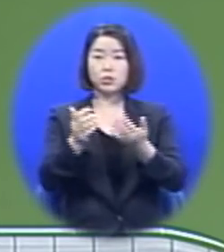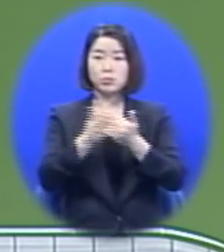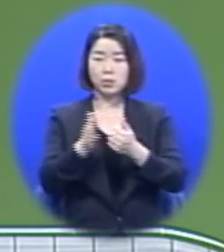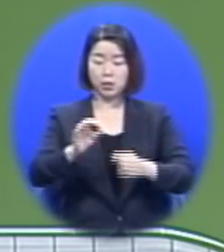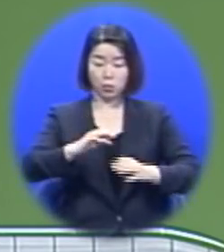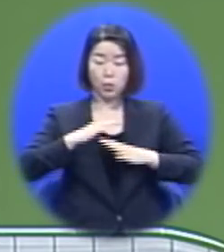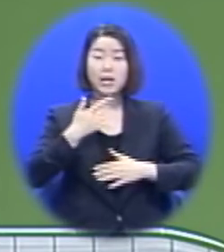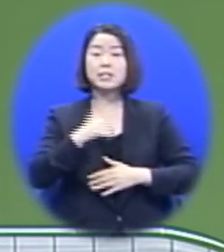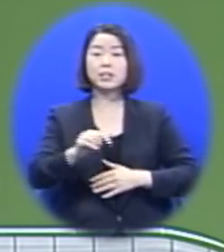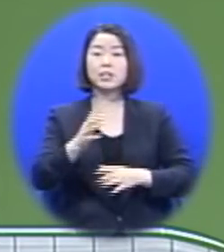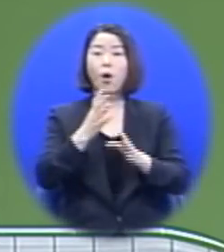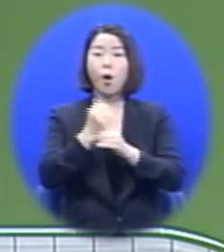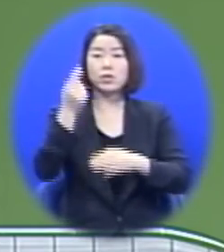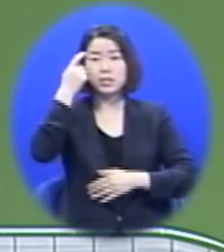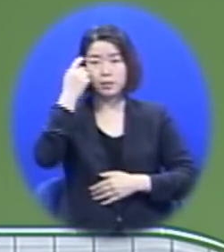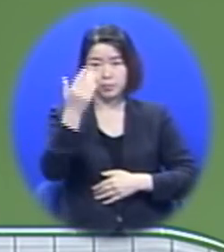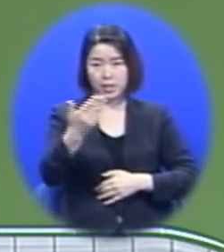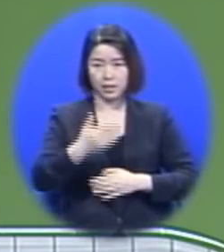적이 언제입니까?